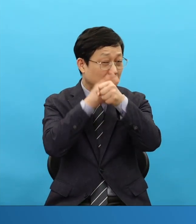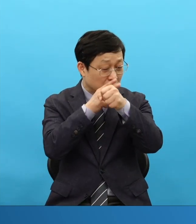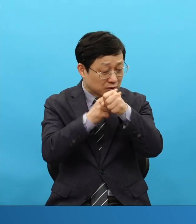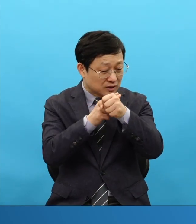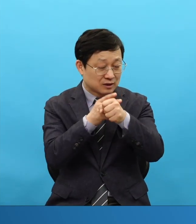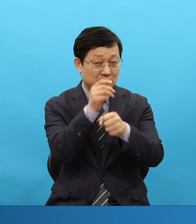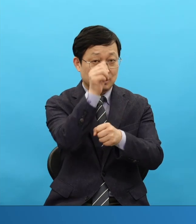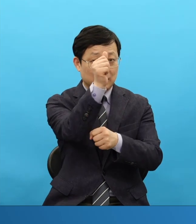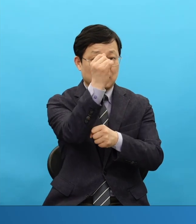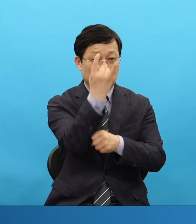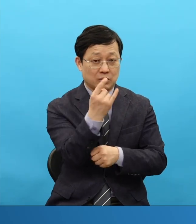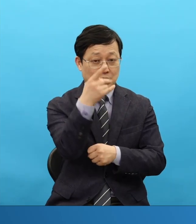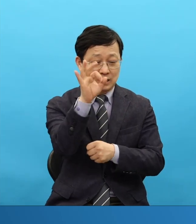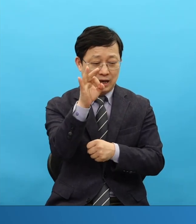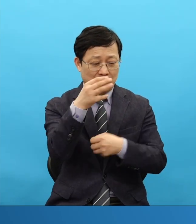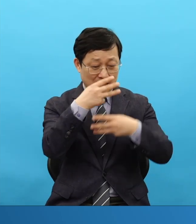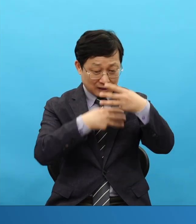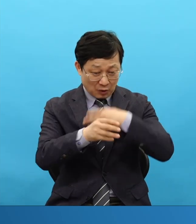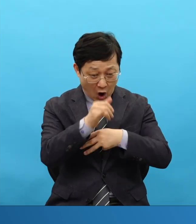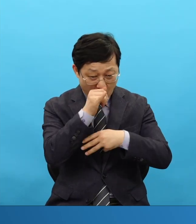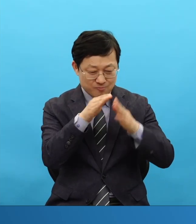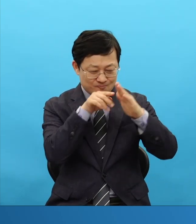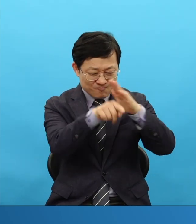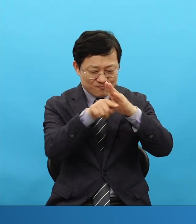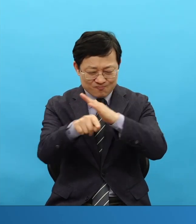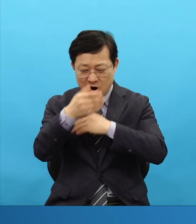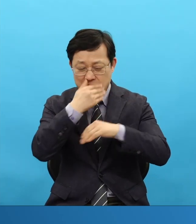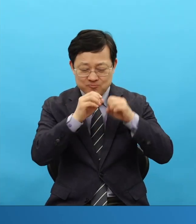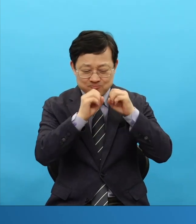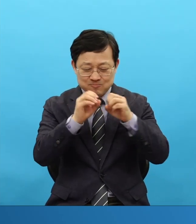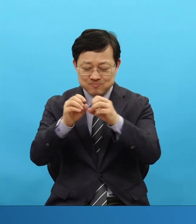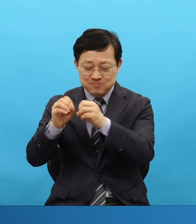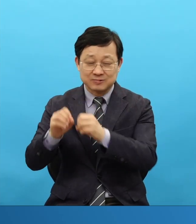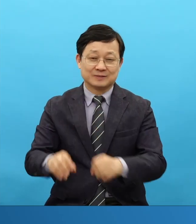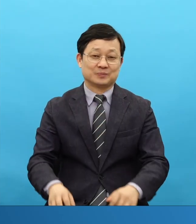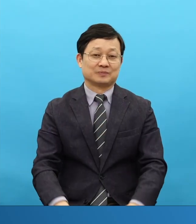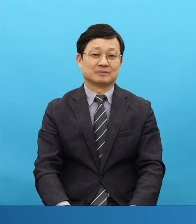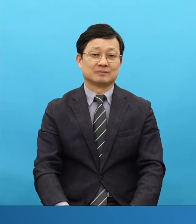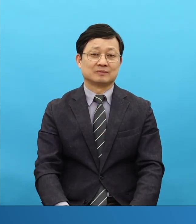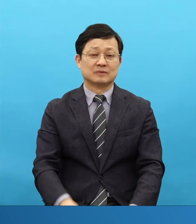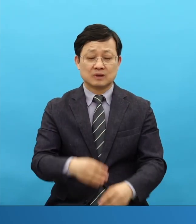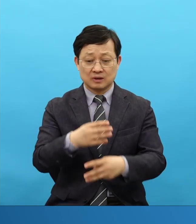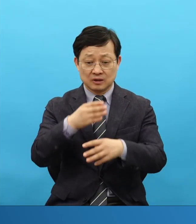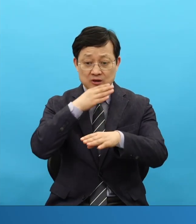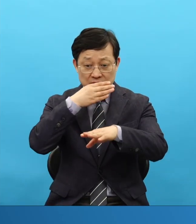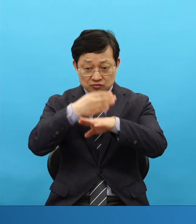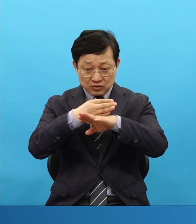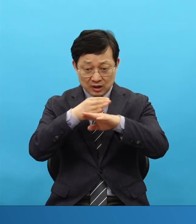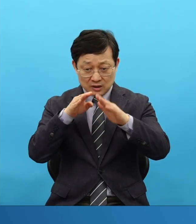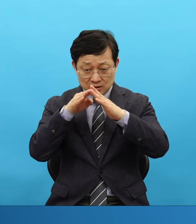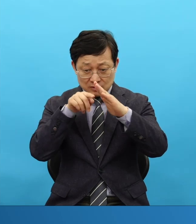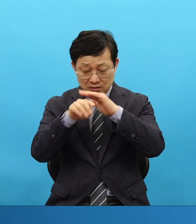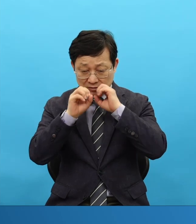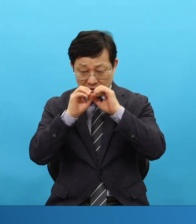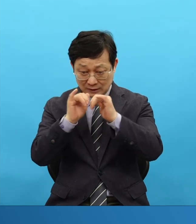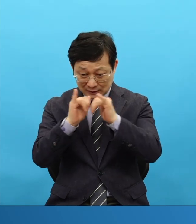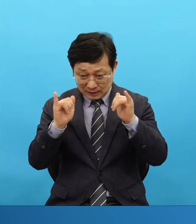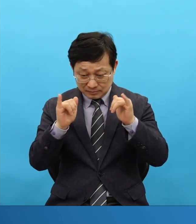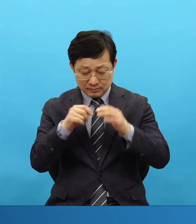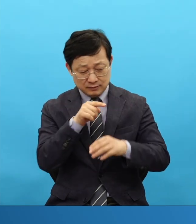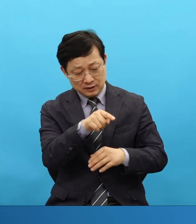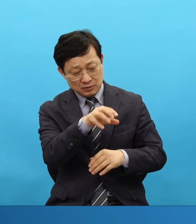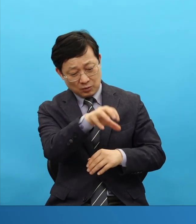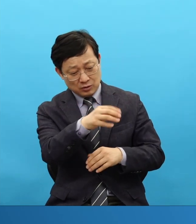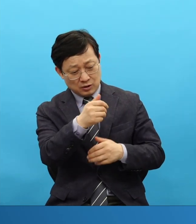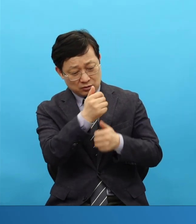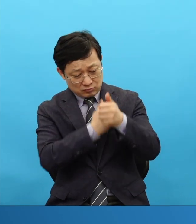이리로 파고들었어요. That is why Paul staked his life and entered into this. 그래서 여러분 북한 선교하는 분들은 여기에 절대 망대들을 만들어야